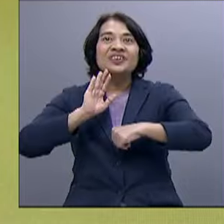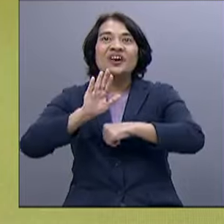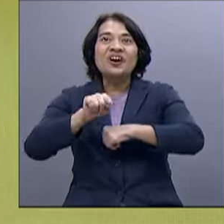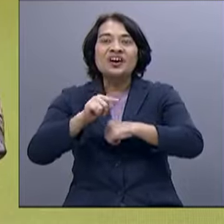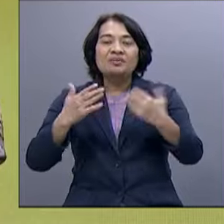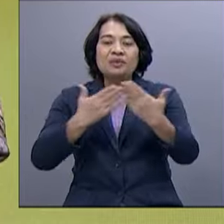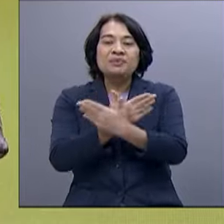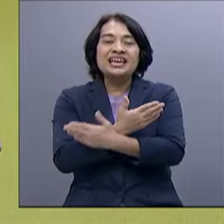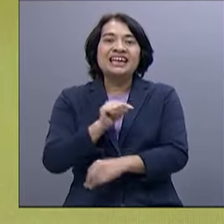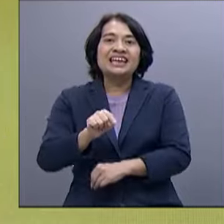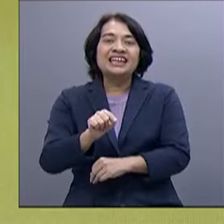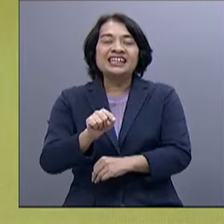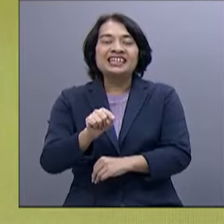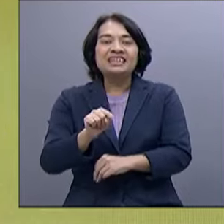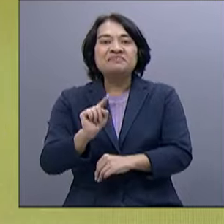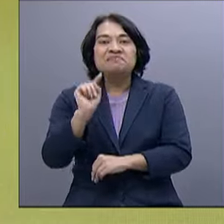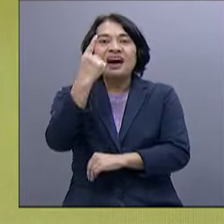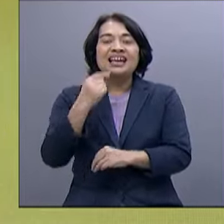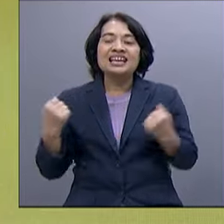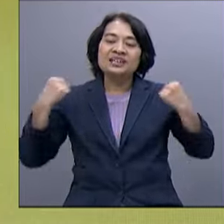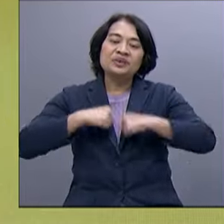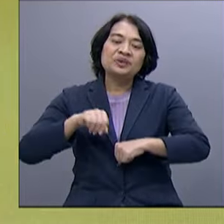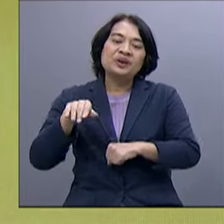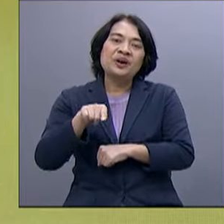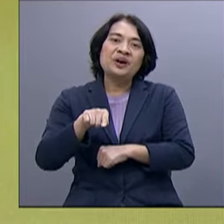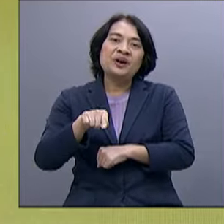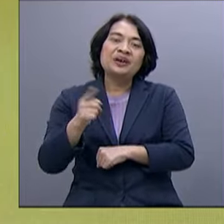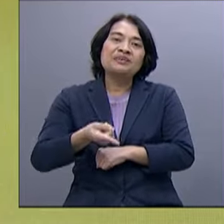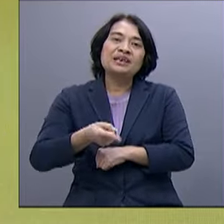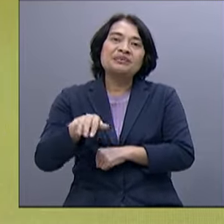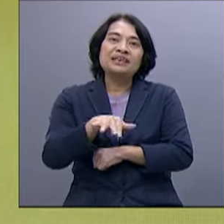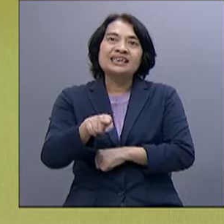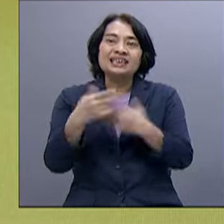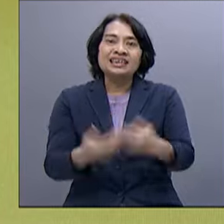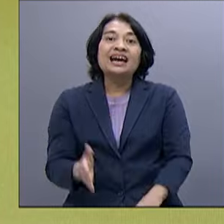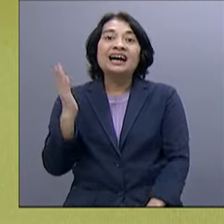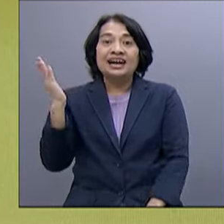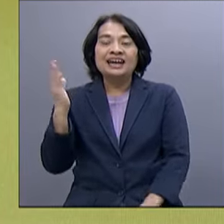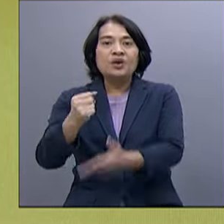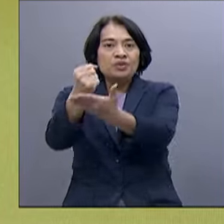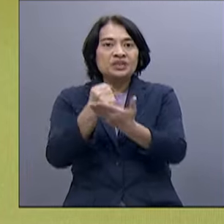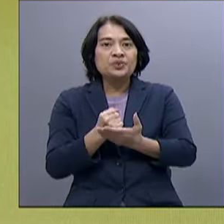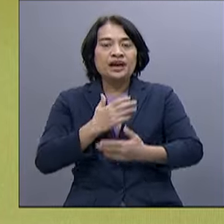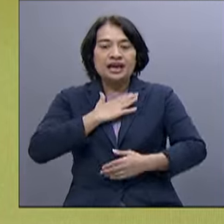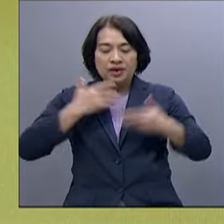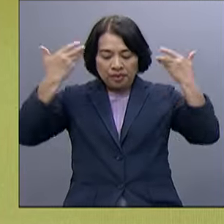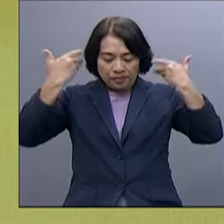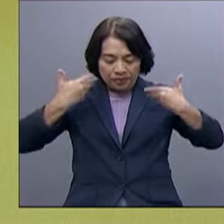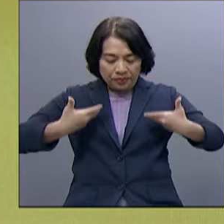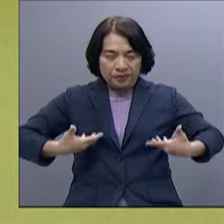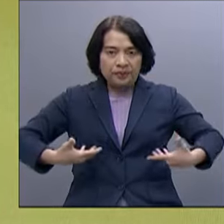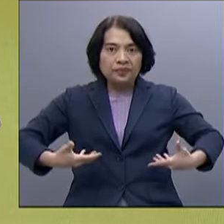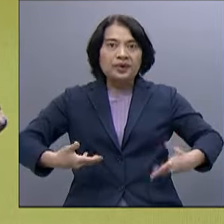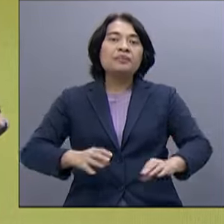ป็นโลเคอลเหมือนเดิมนะคะคือต้องบอกว่าชุดแบบนี้คุณผู้ชมมันเขาเรียกว่าเป็นการช่วยเสริมบุคลิกด้วยและที่สำคัญทุกวันศุกร์เนี่ยเ